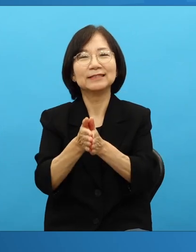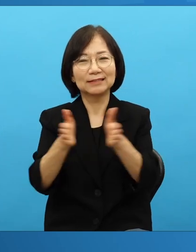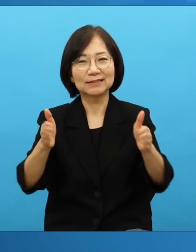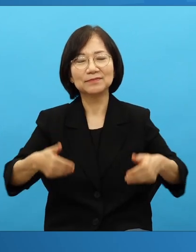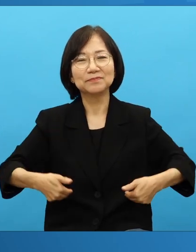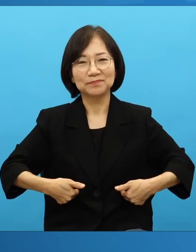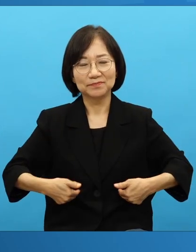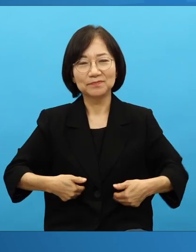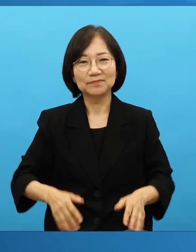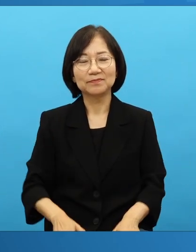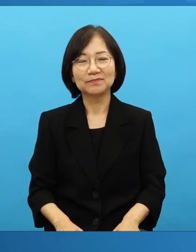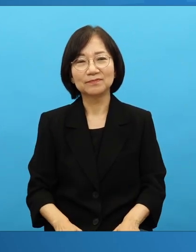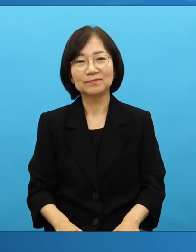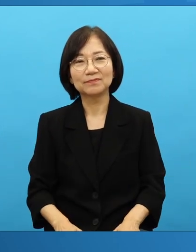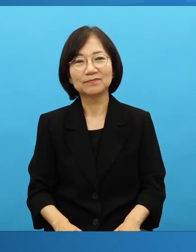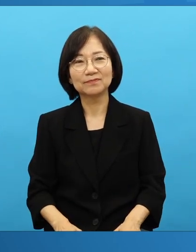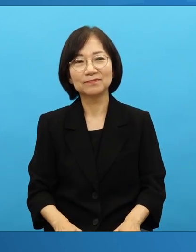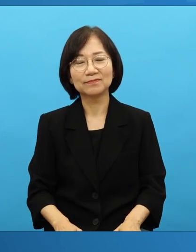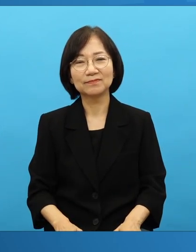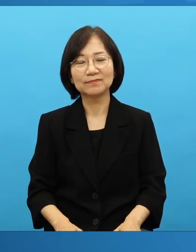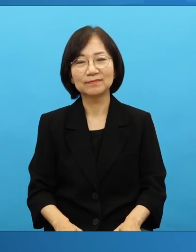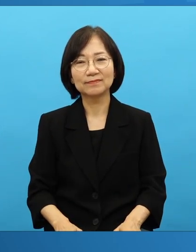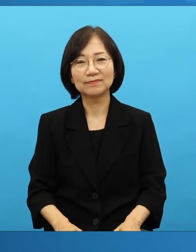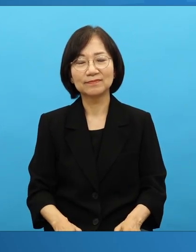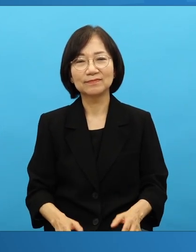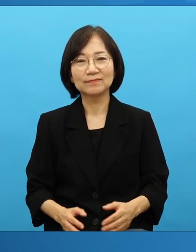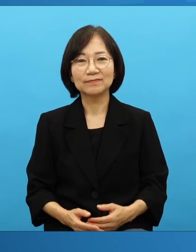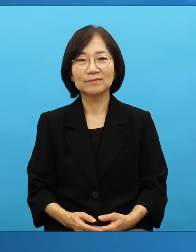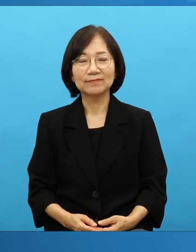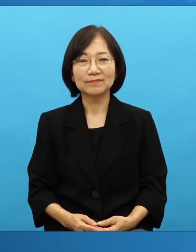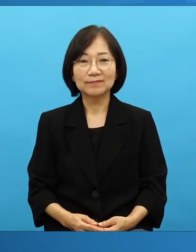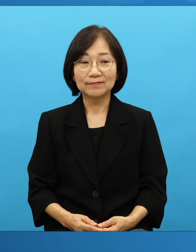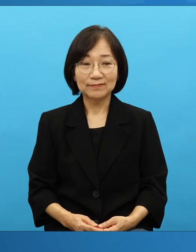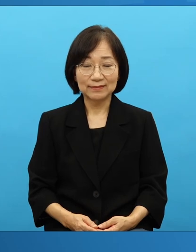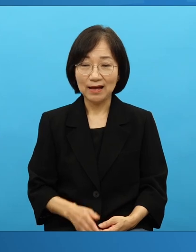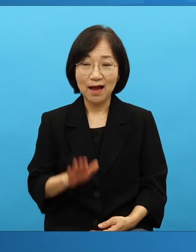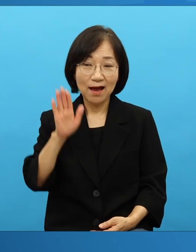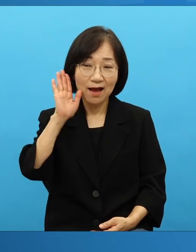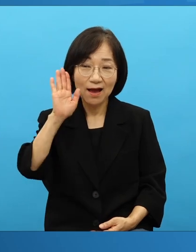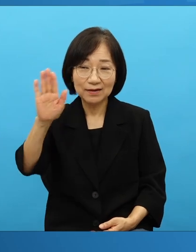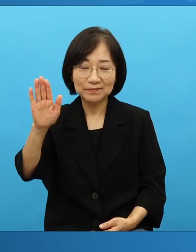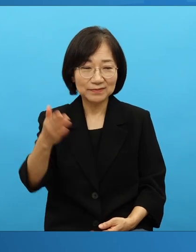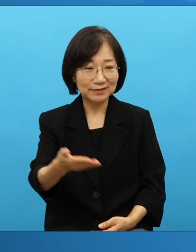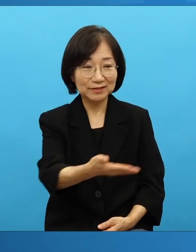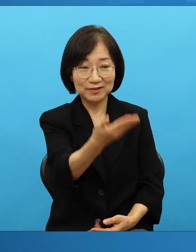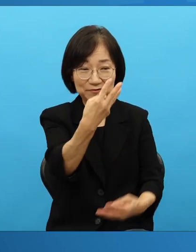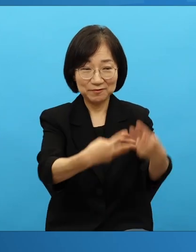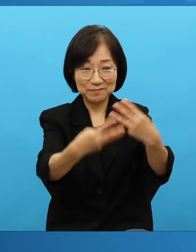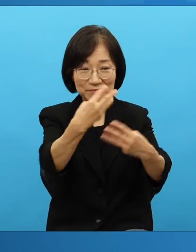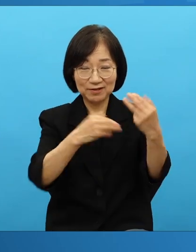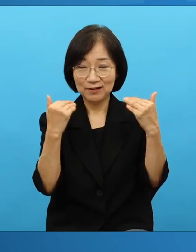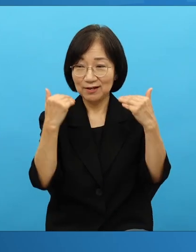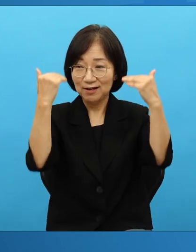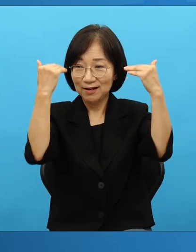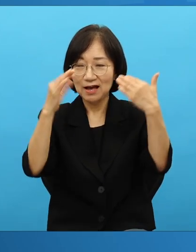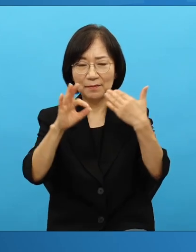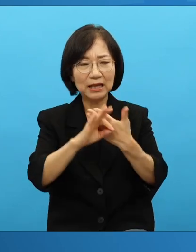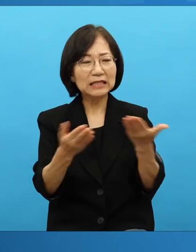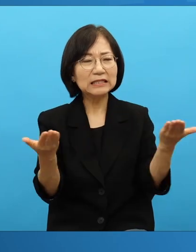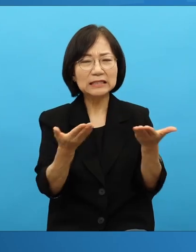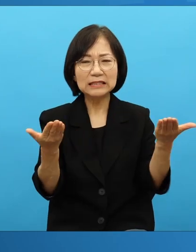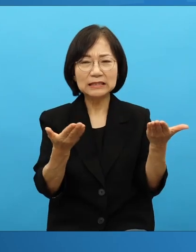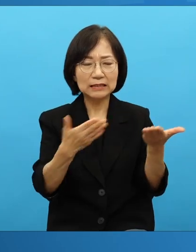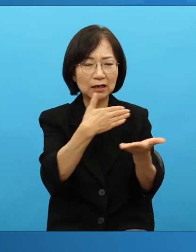늘 얘기하잖아요, 여러분이 뭐 여러분 렘드 시대 때는 직업 다 바뀌어. 并且等到 remnant